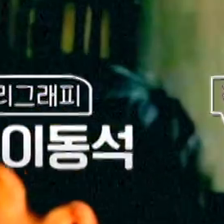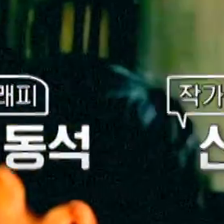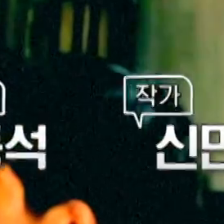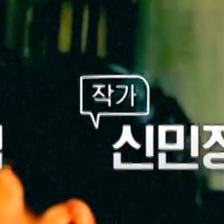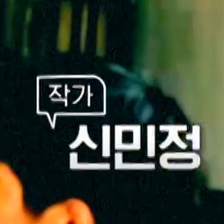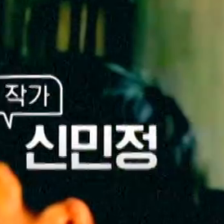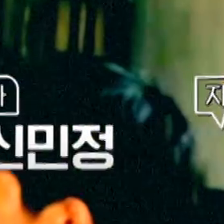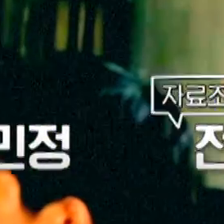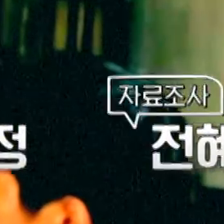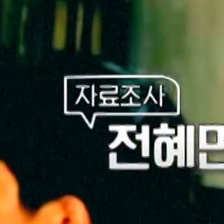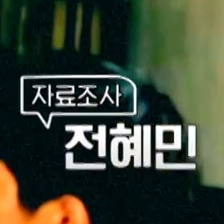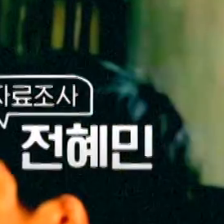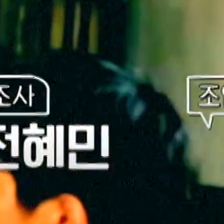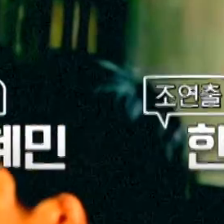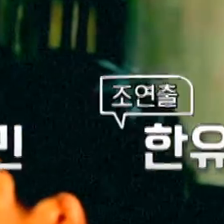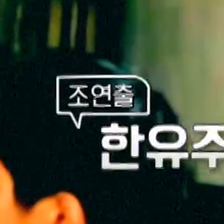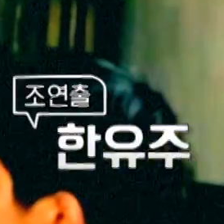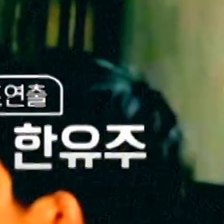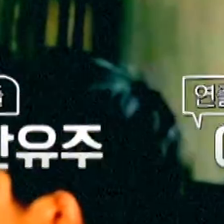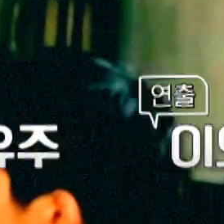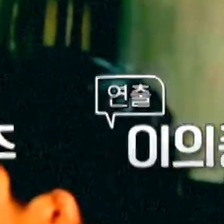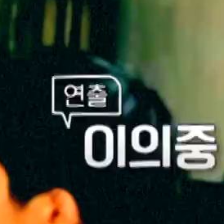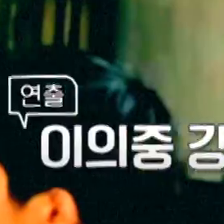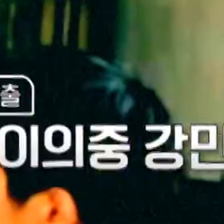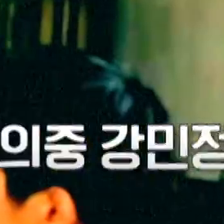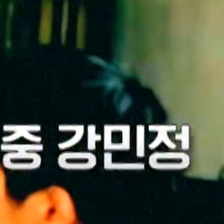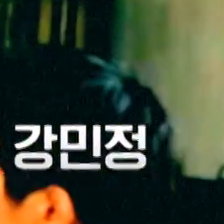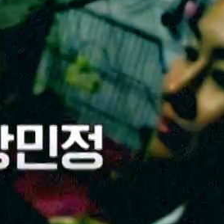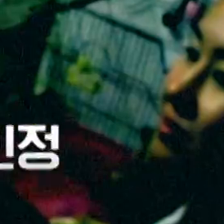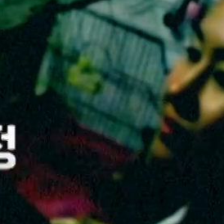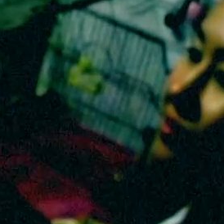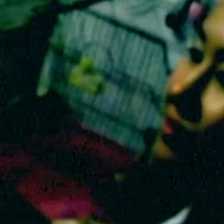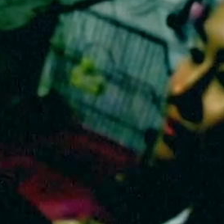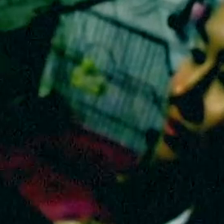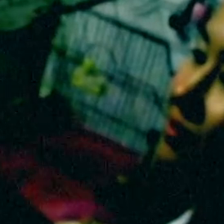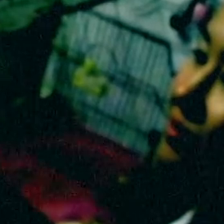You are more beautiful by far.